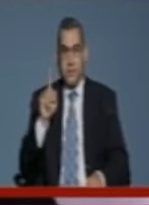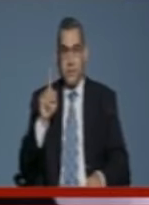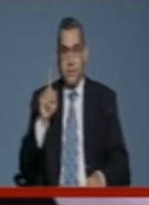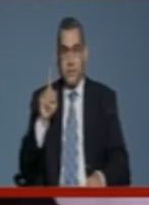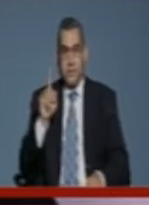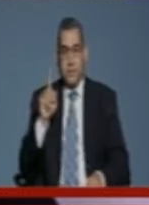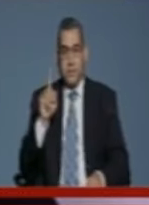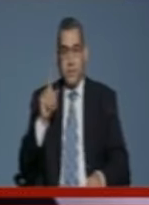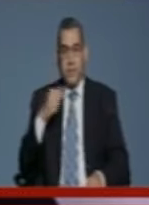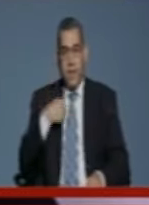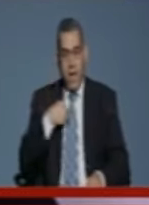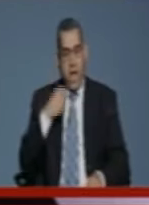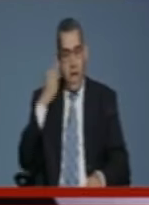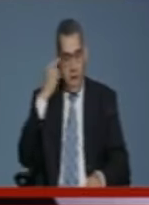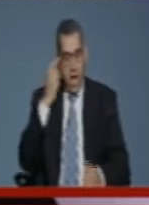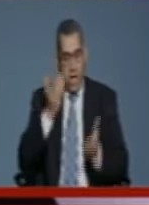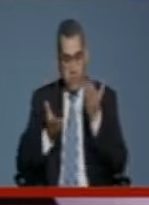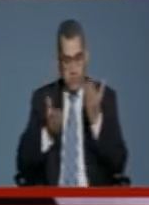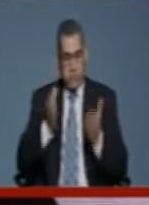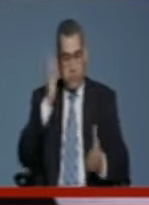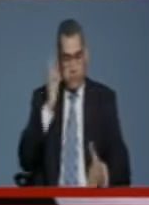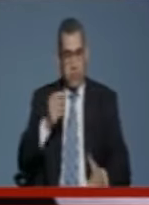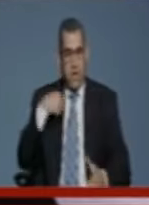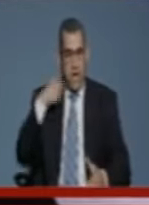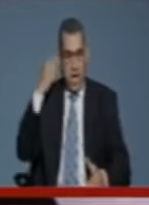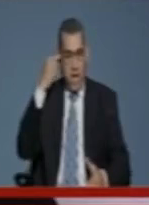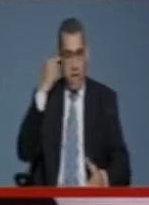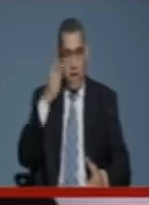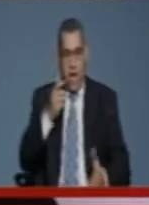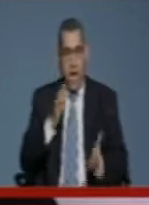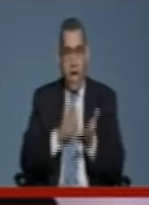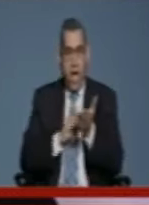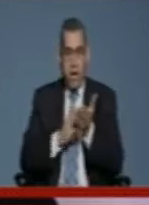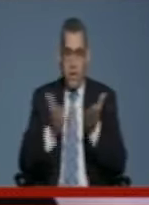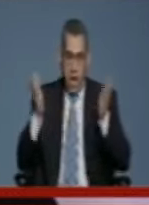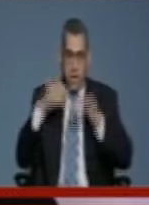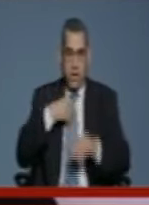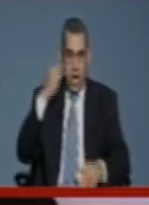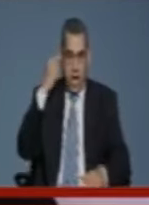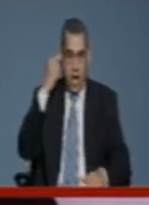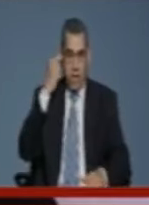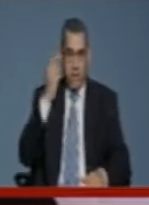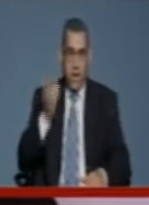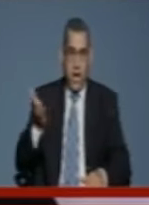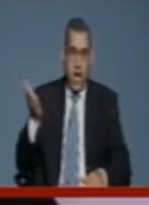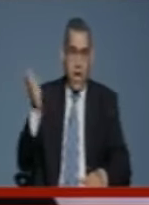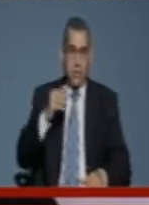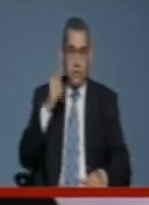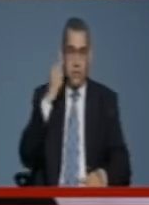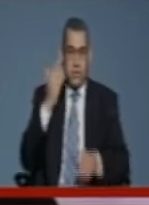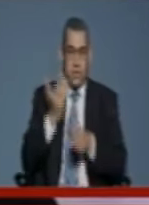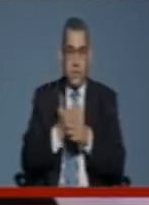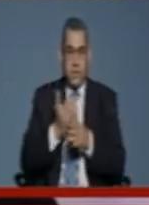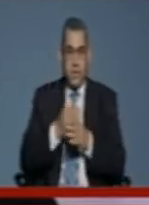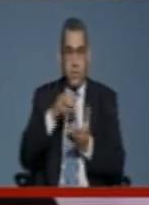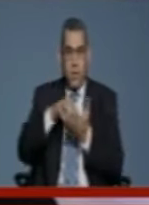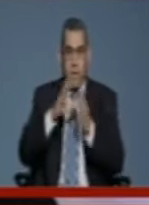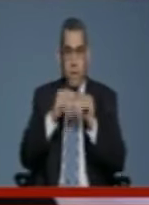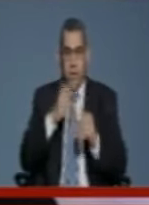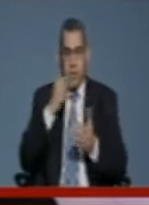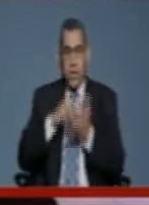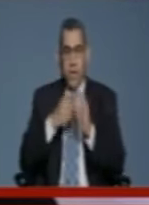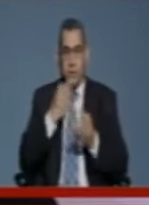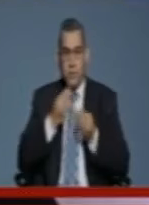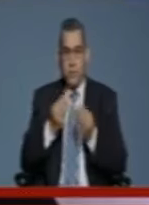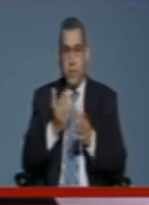مقدرها كويس جدا، ومقدر اكتر صلابه المصريين، وده كلام مش معنوي او كلام انا